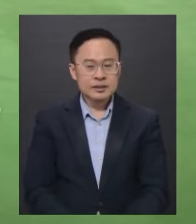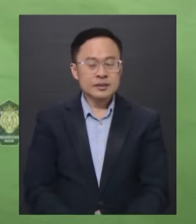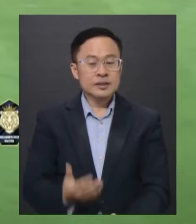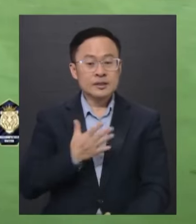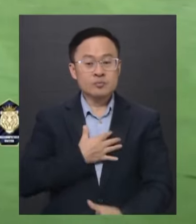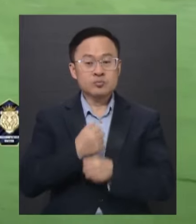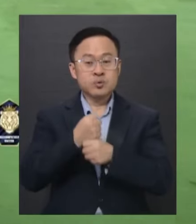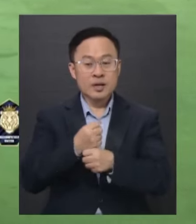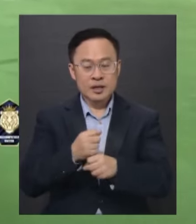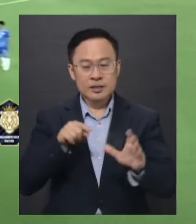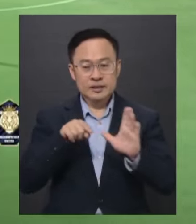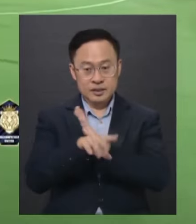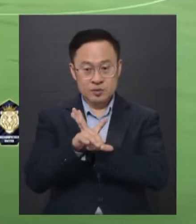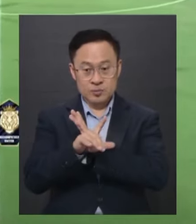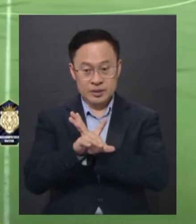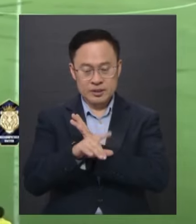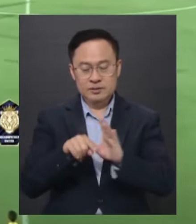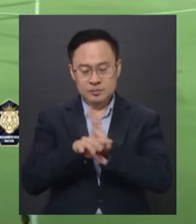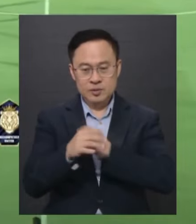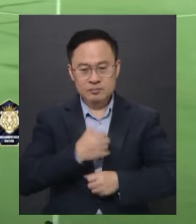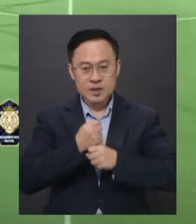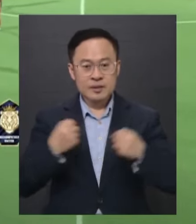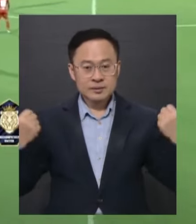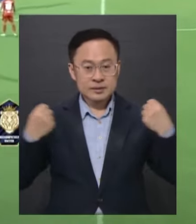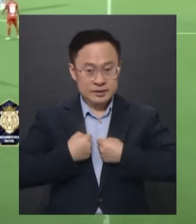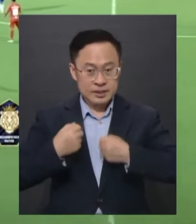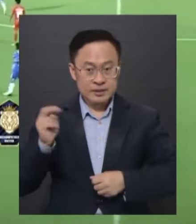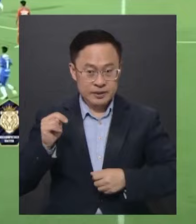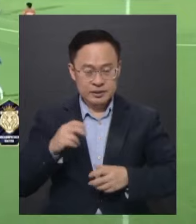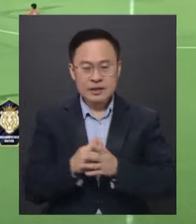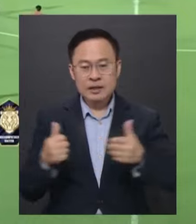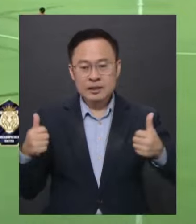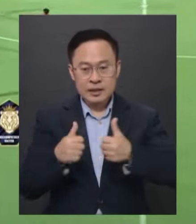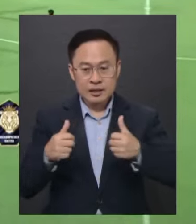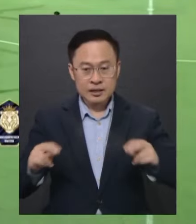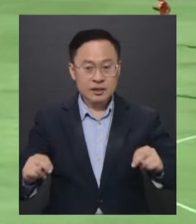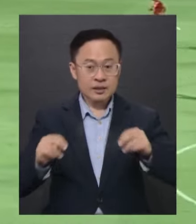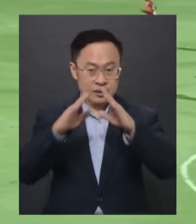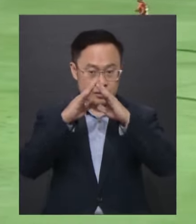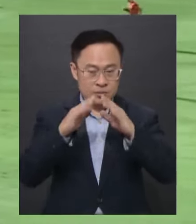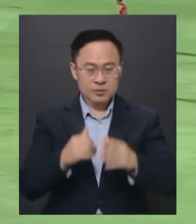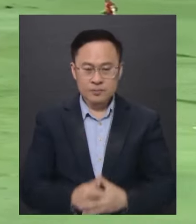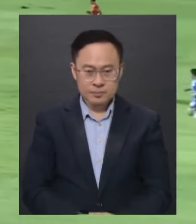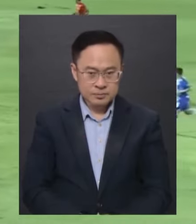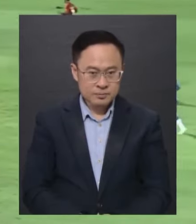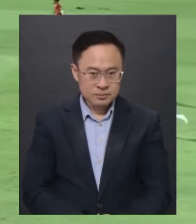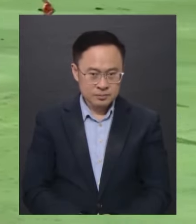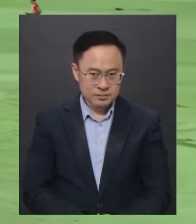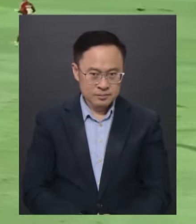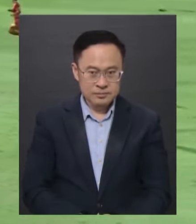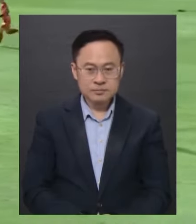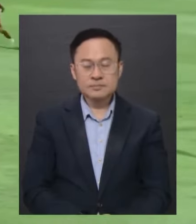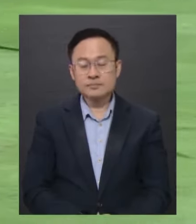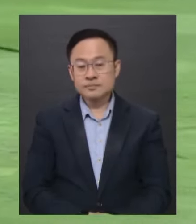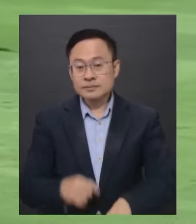utสเตเดียมนะคะชลบุรีมาในชุดสีน้ำเงินค่ะเจอกับนครปฐมยูไนเต็ดนะคะแล้วเกมก็เริ่ม